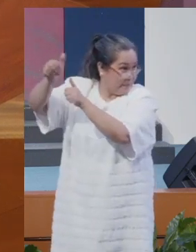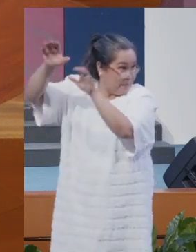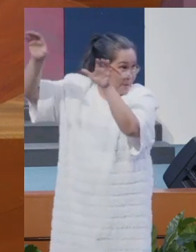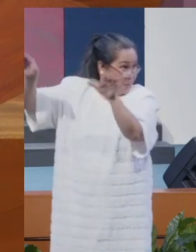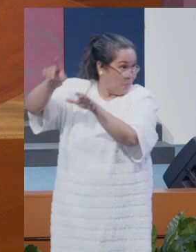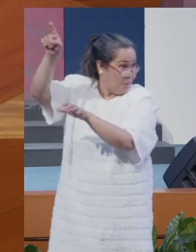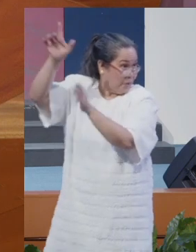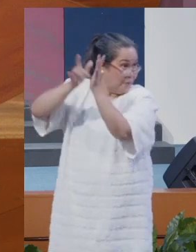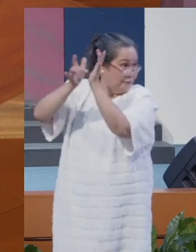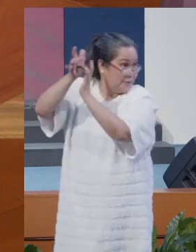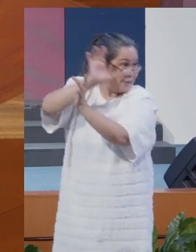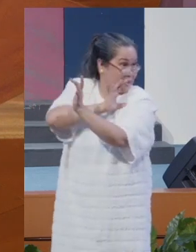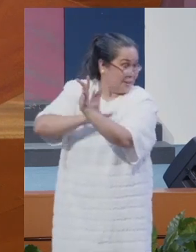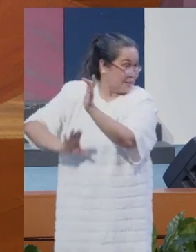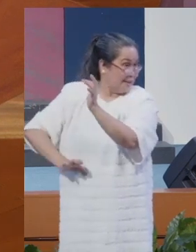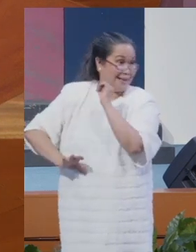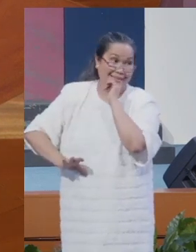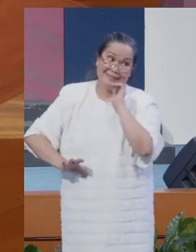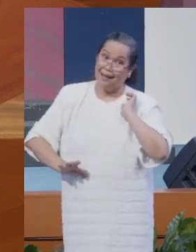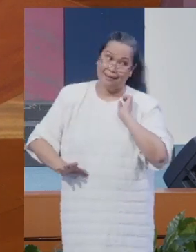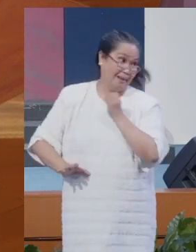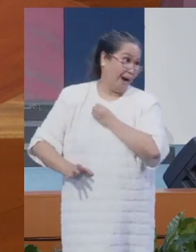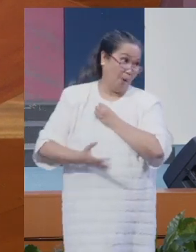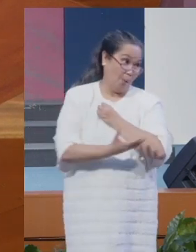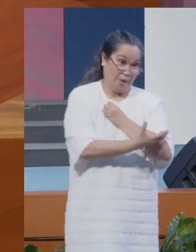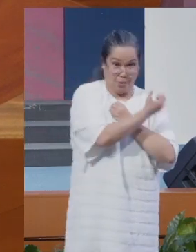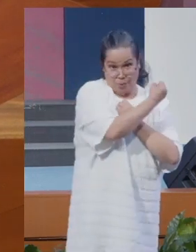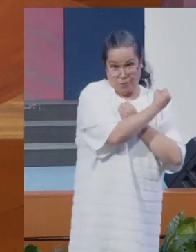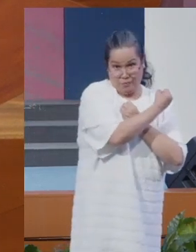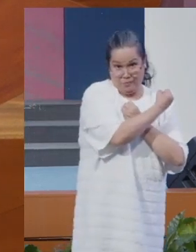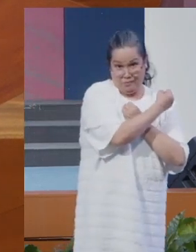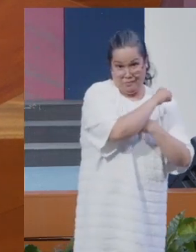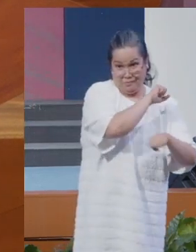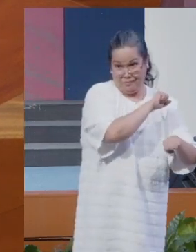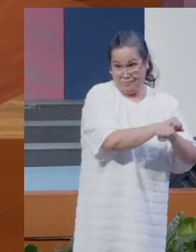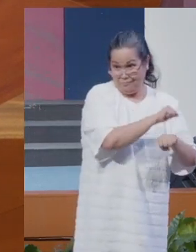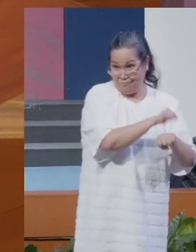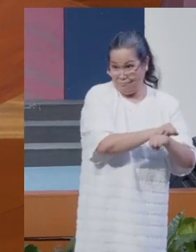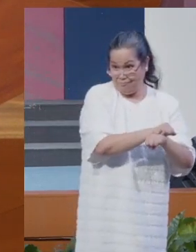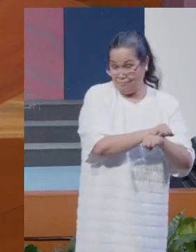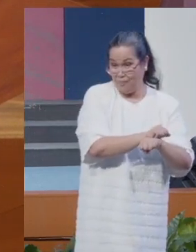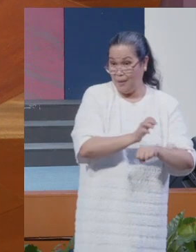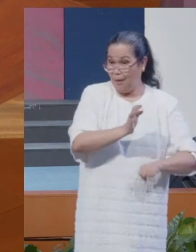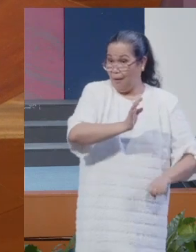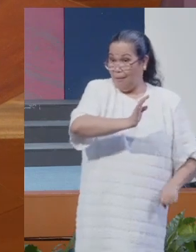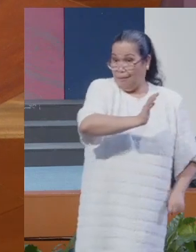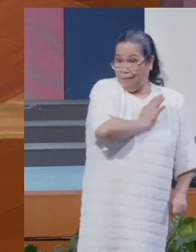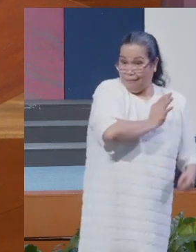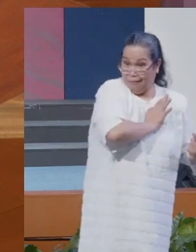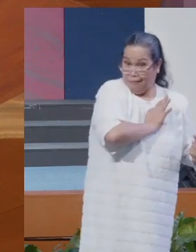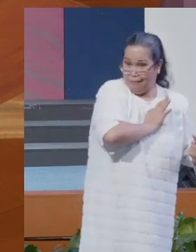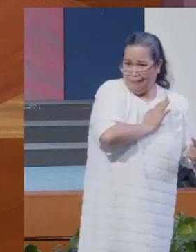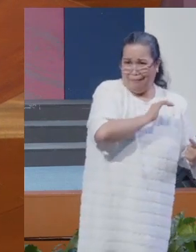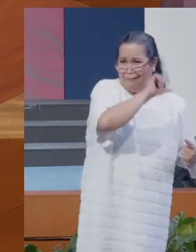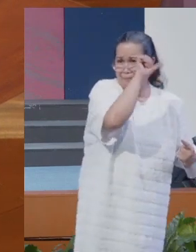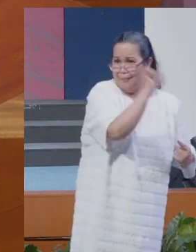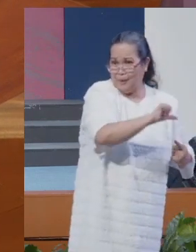ng Diyos at hindi sa gawain natin. Mabubuting gawa na si Kristo ang may